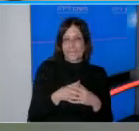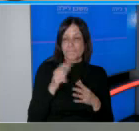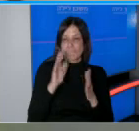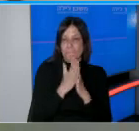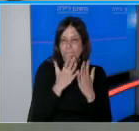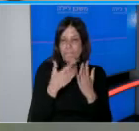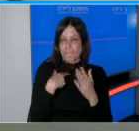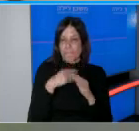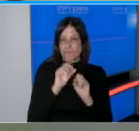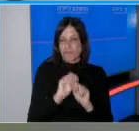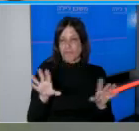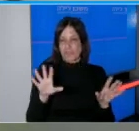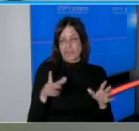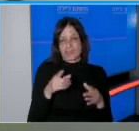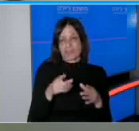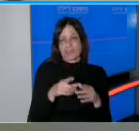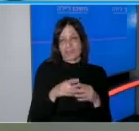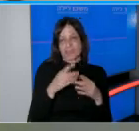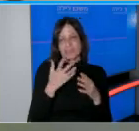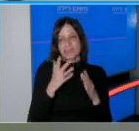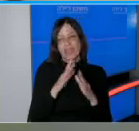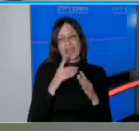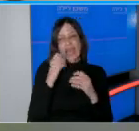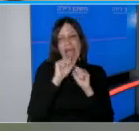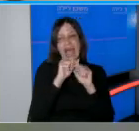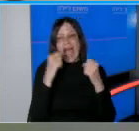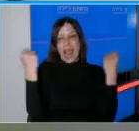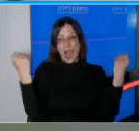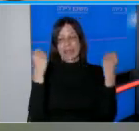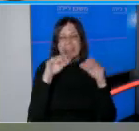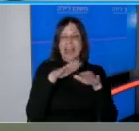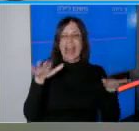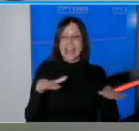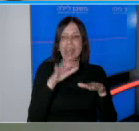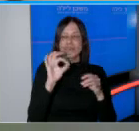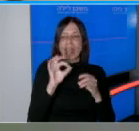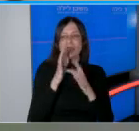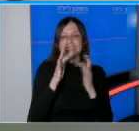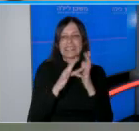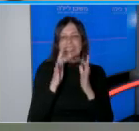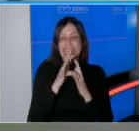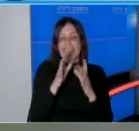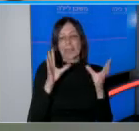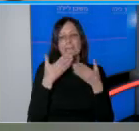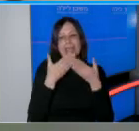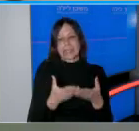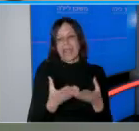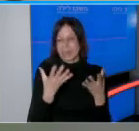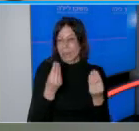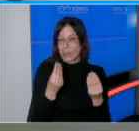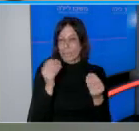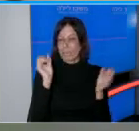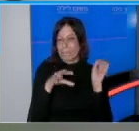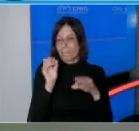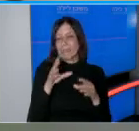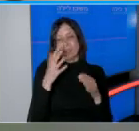והספר שאני עומדת להוציא לאור, אותו חלון לים של נצרת בהדסטאר בעזרת המונים,